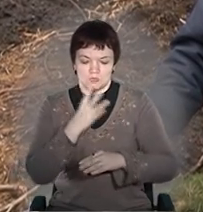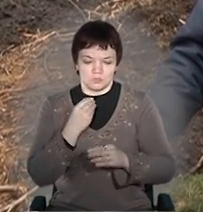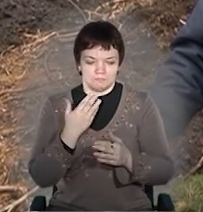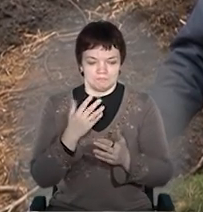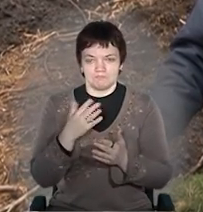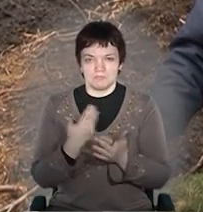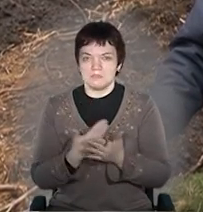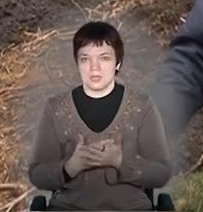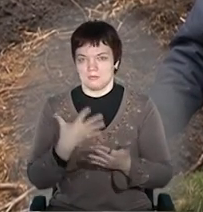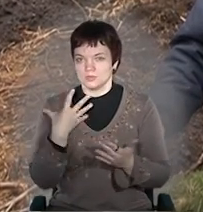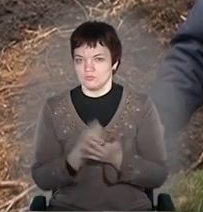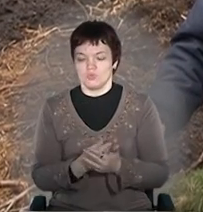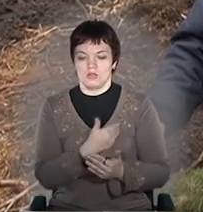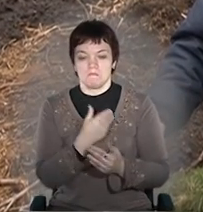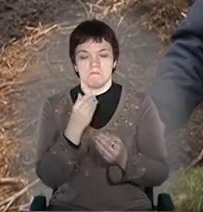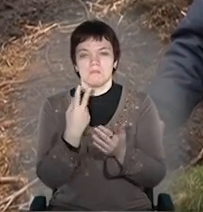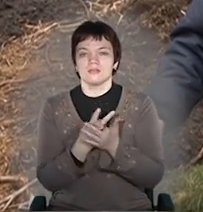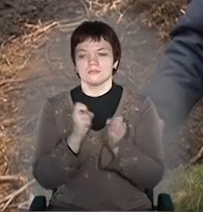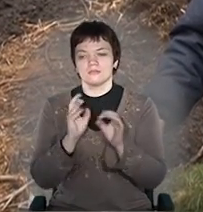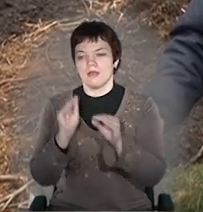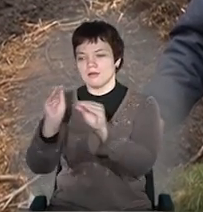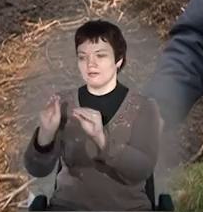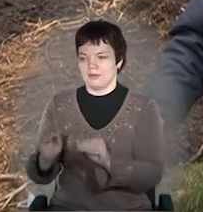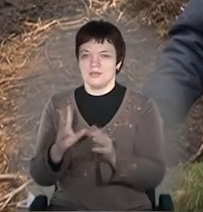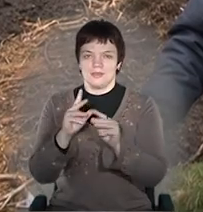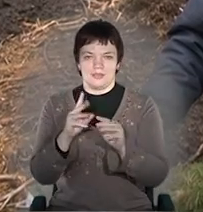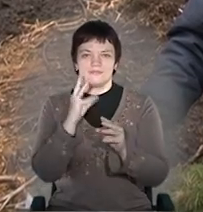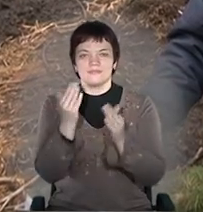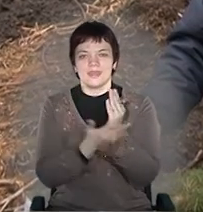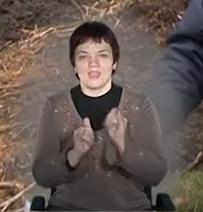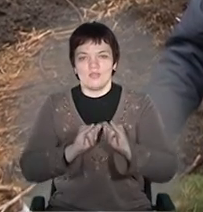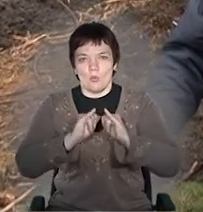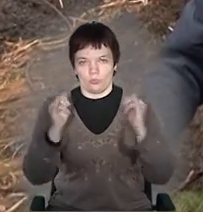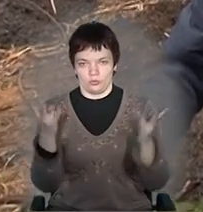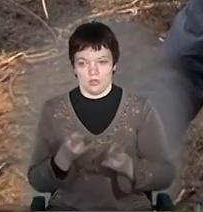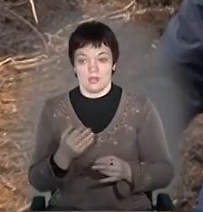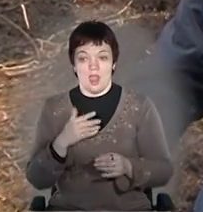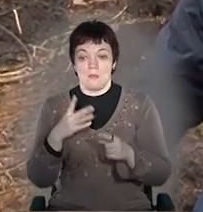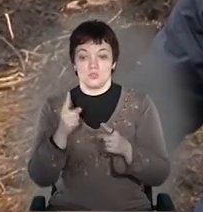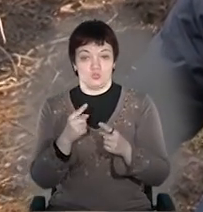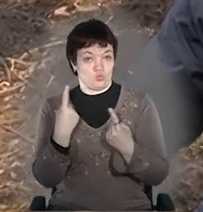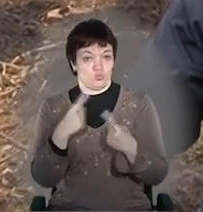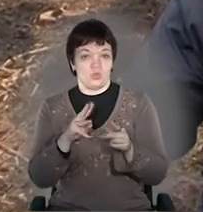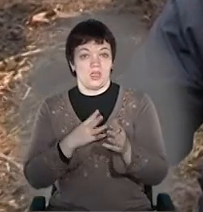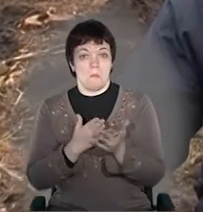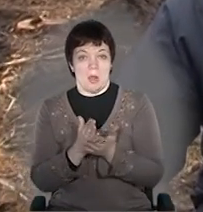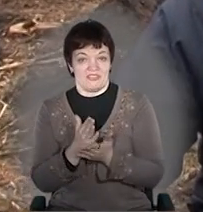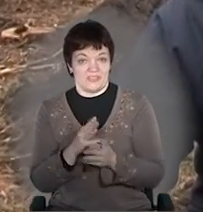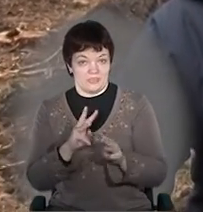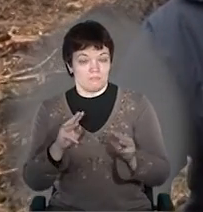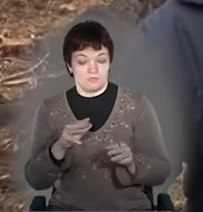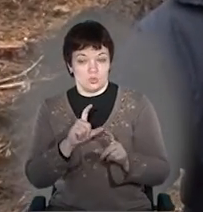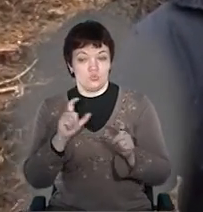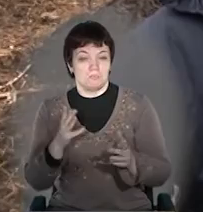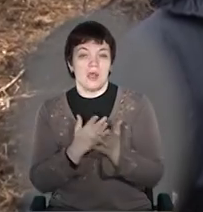нужно узеленять нашу славную Харьковскую область. Поскольку от наших политических оппонентов мы много слышали о том,